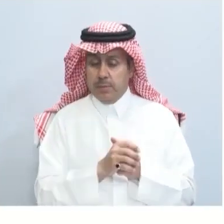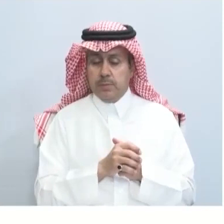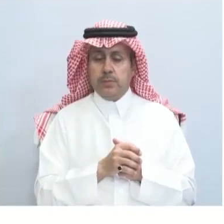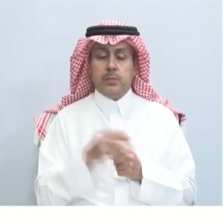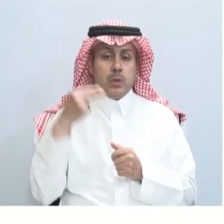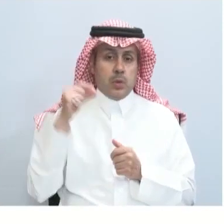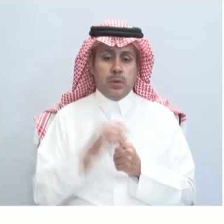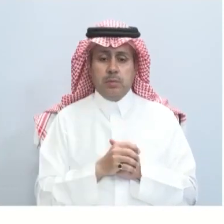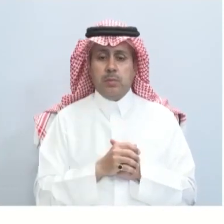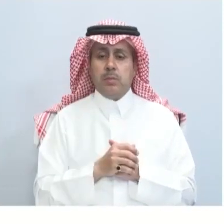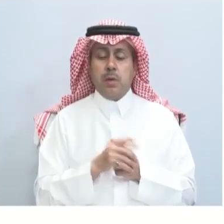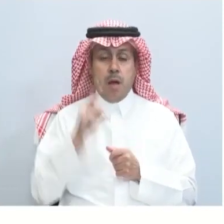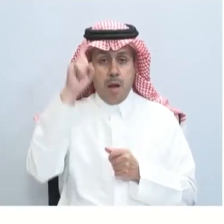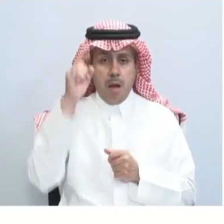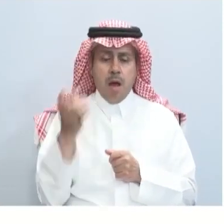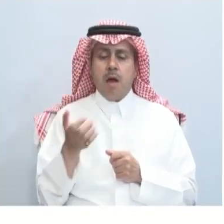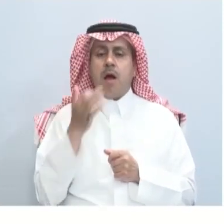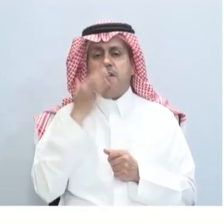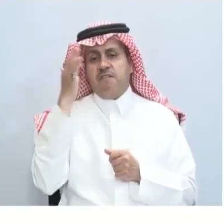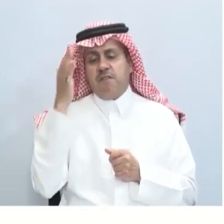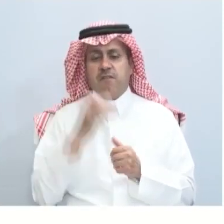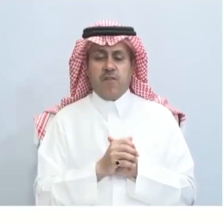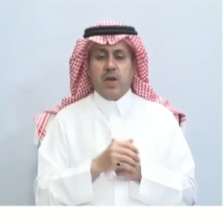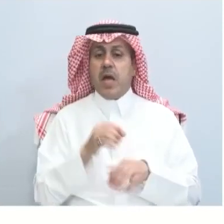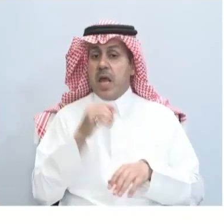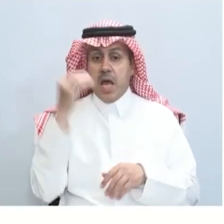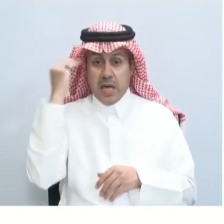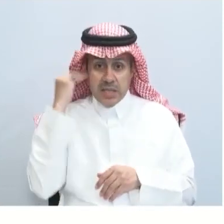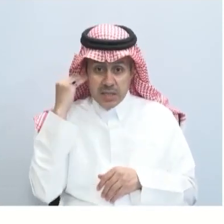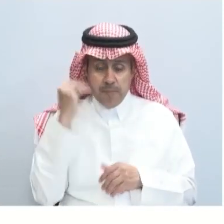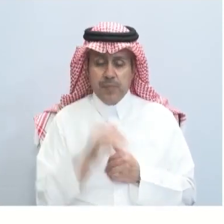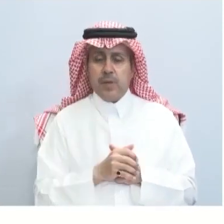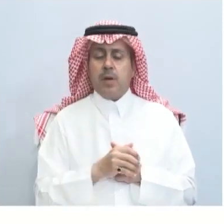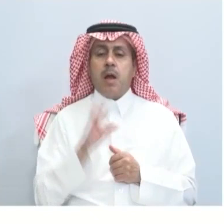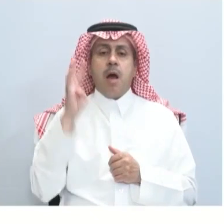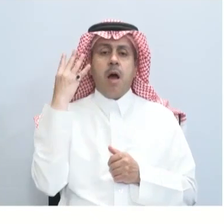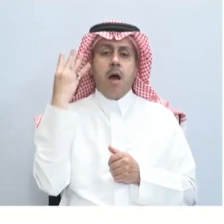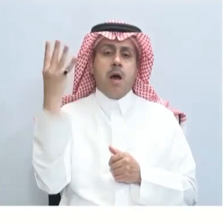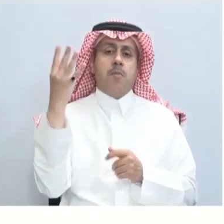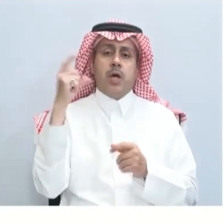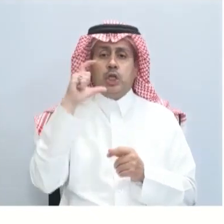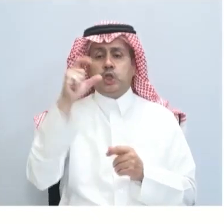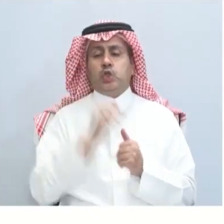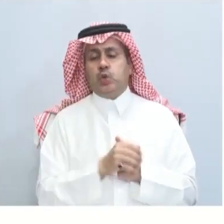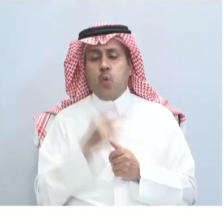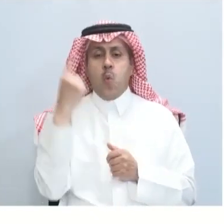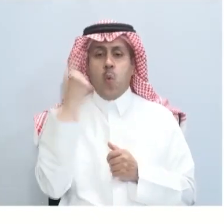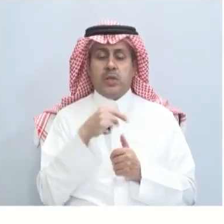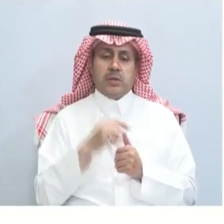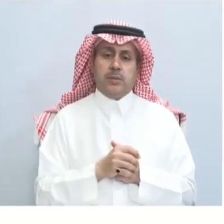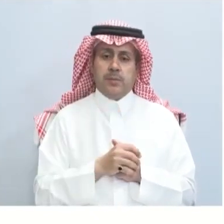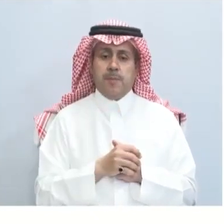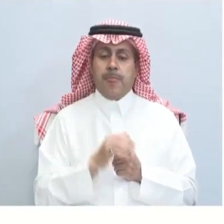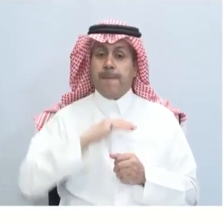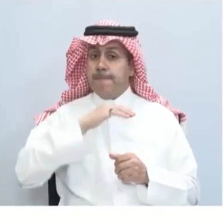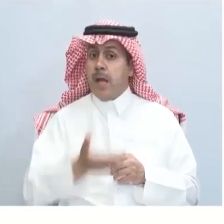في الجاهليه فخفف الله جل وعلا على النساء بان جعل العده اربعه اشهر وعشرا اذا لم تكن